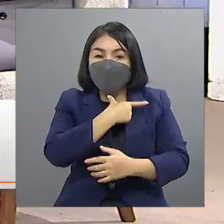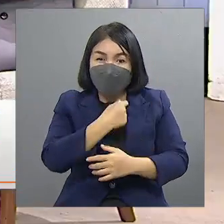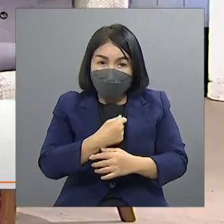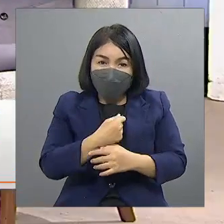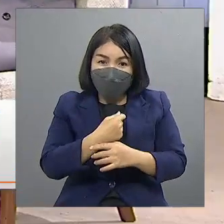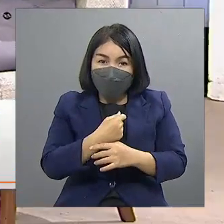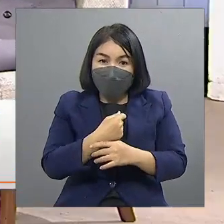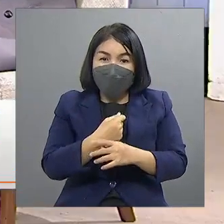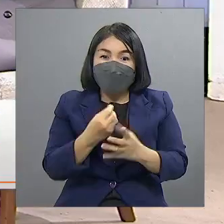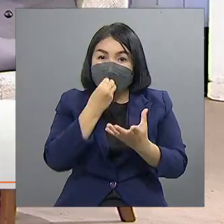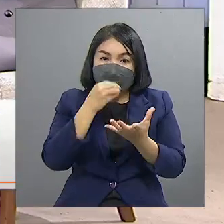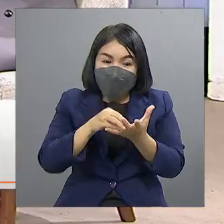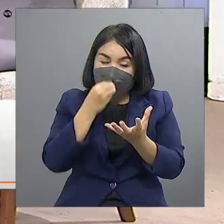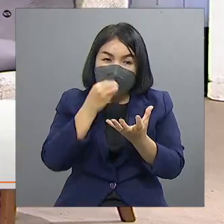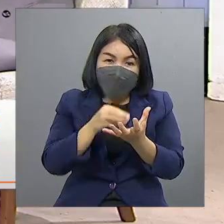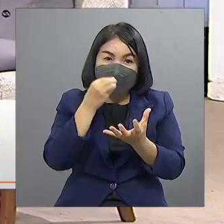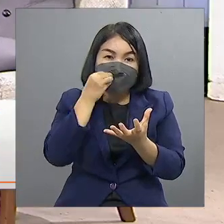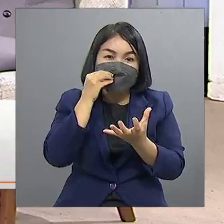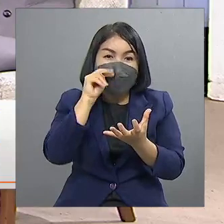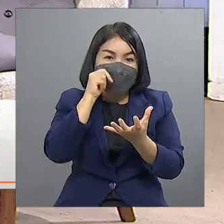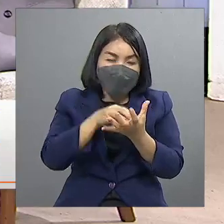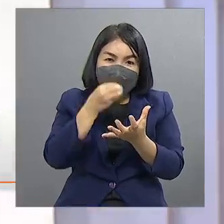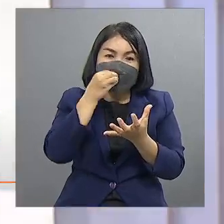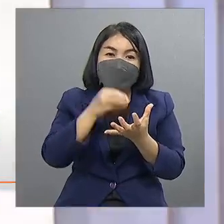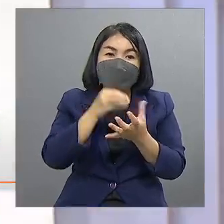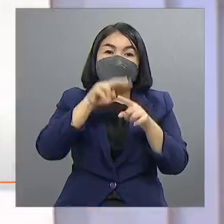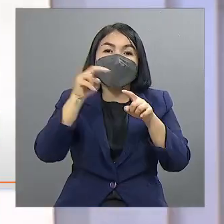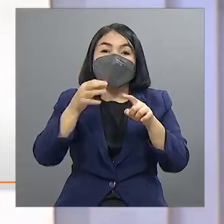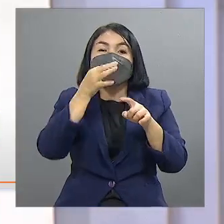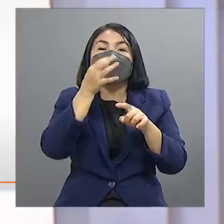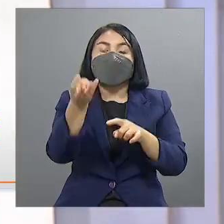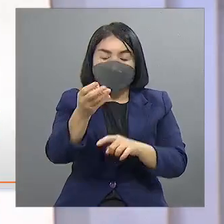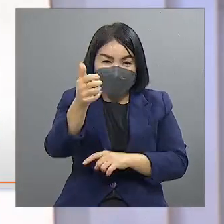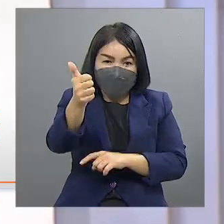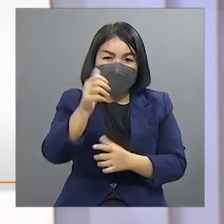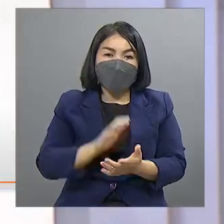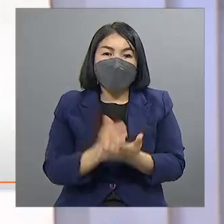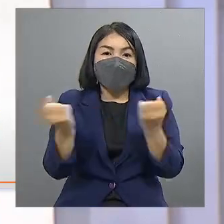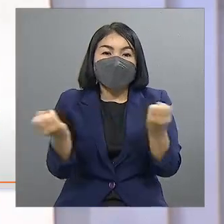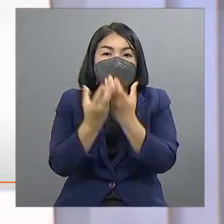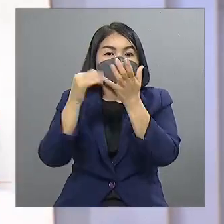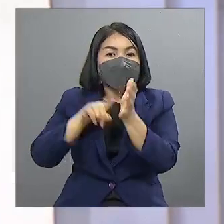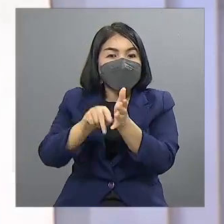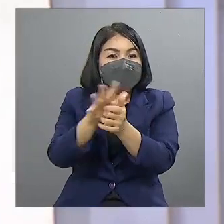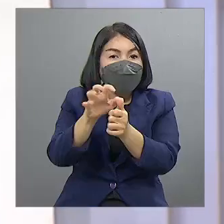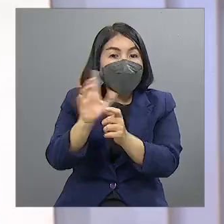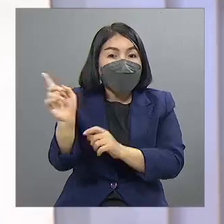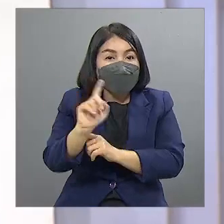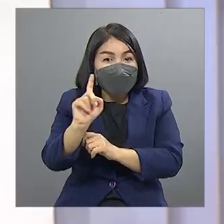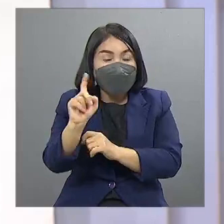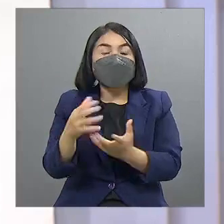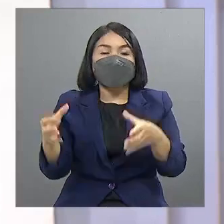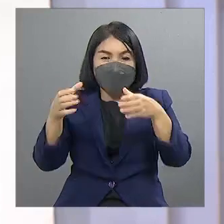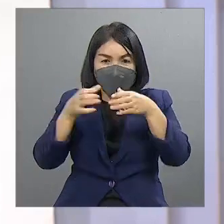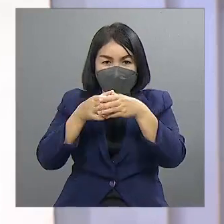ะฮะกินต้องฉ่ำต้องชุ่มนิดนึงส่วนผู้ชมด้านไหนได้รับผลกระทบจากสถานการณ์โควิด19นะครับสามารถเข้ามาในกลุ่มของเราได้ในเ